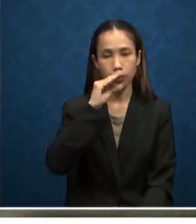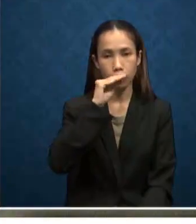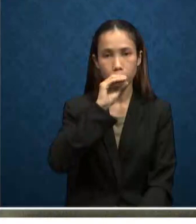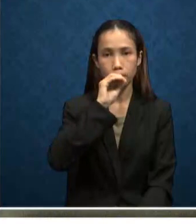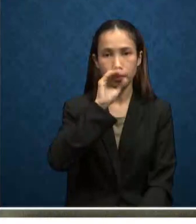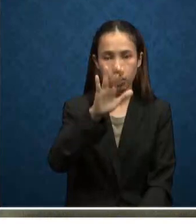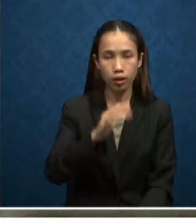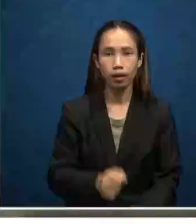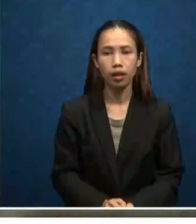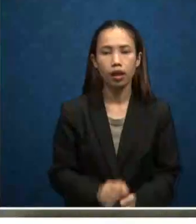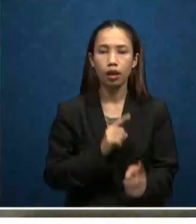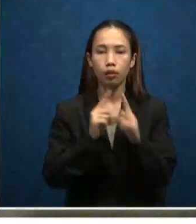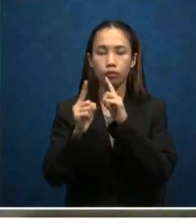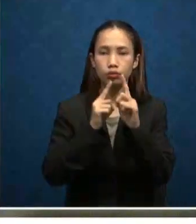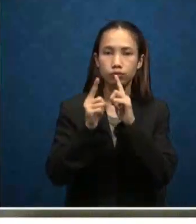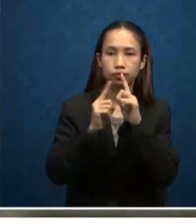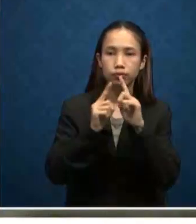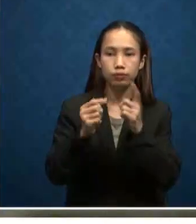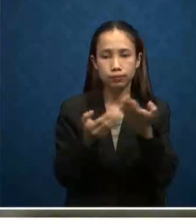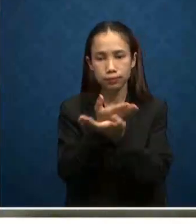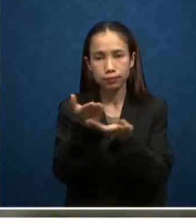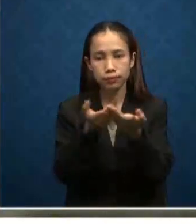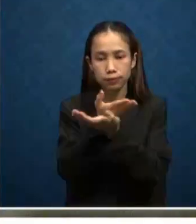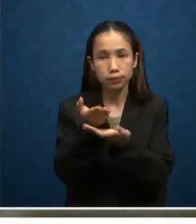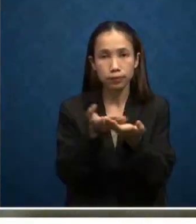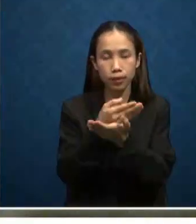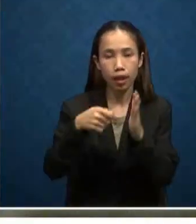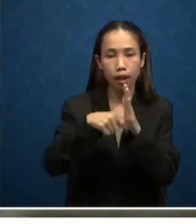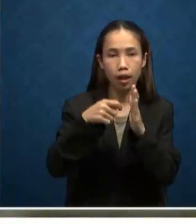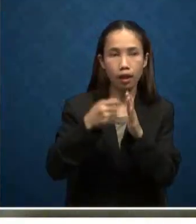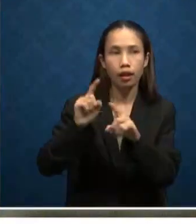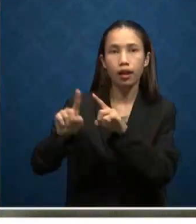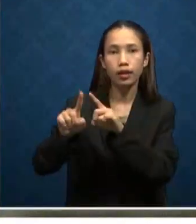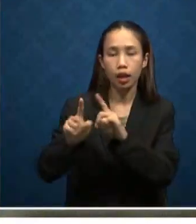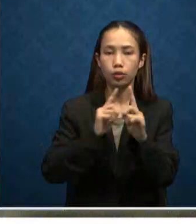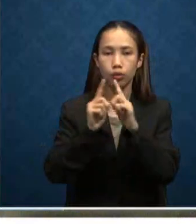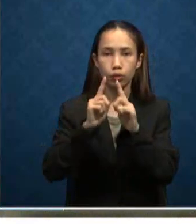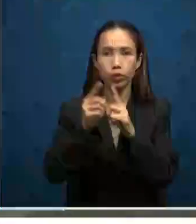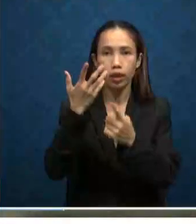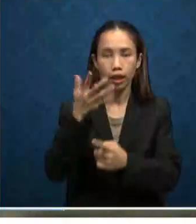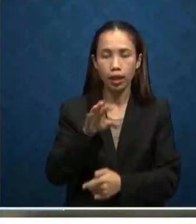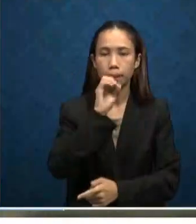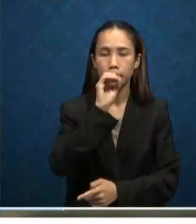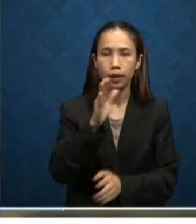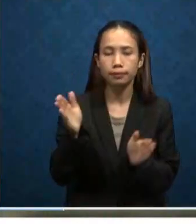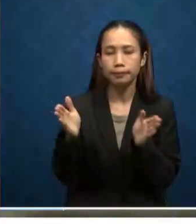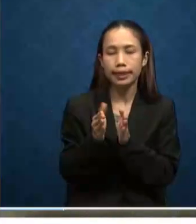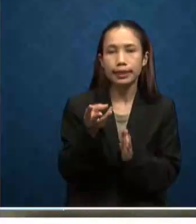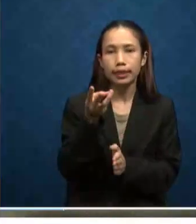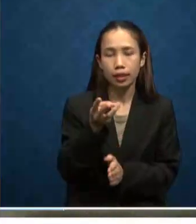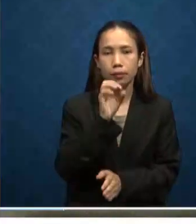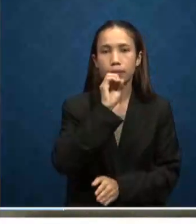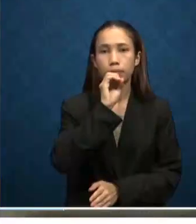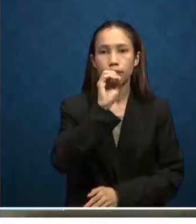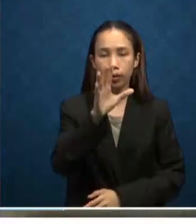ราได้มีการถกเถียงกันอย่างรอบด้านแล้วก็พิจารณาถึงเหตุและผลแล้วนะครับเพื่อเป็นการยืนยันสั้นๆเท่านั้นครับว่าเพื่อเป็นการยืน